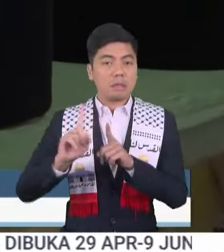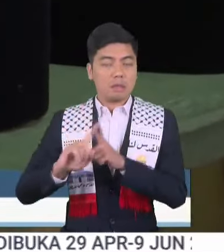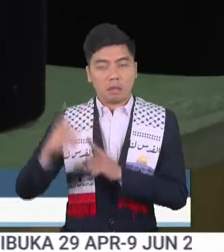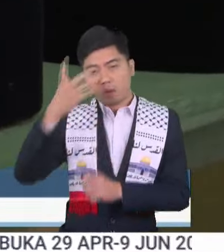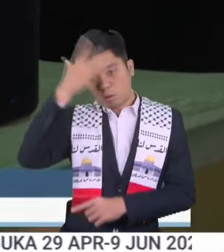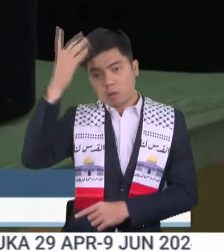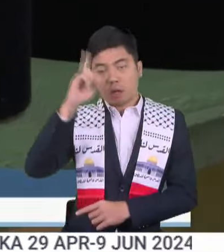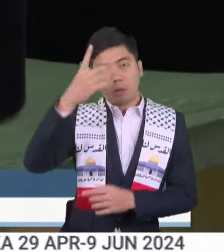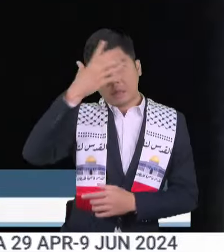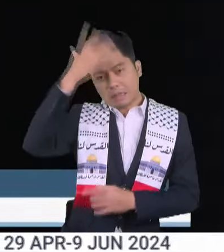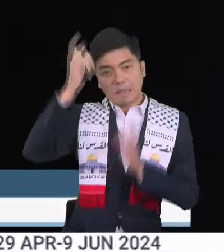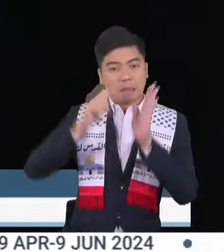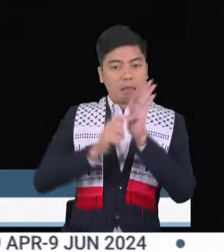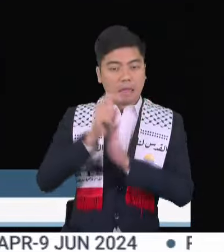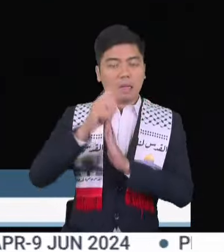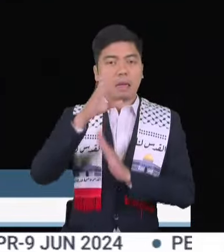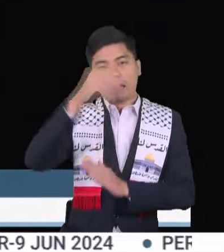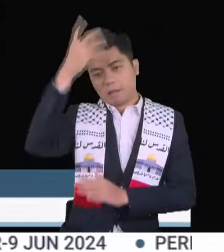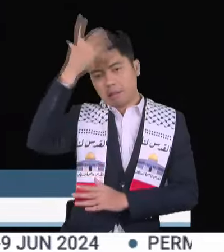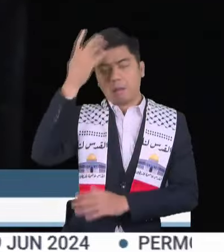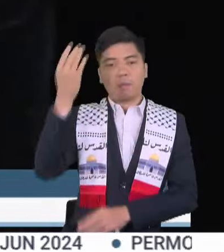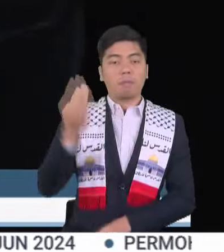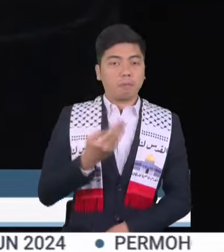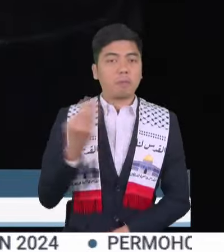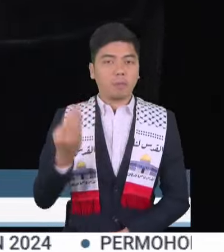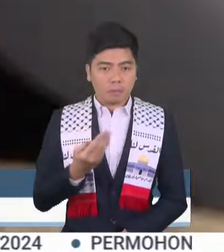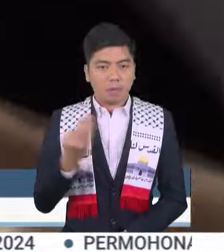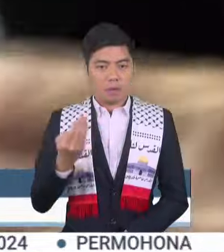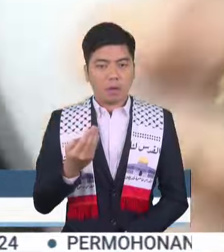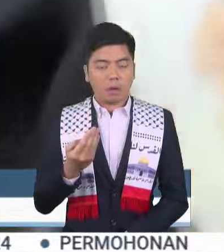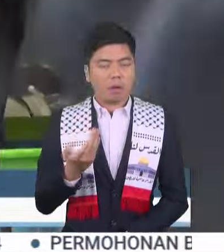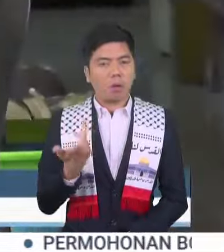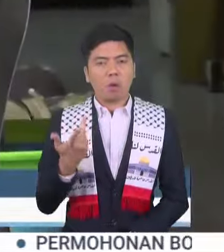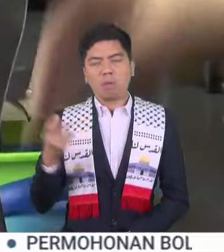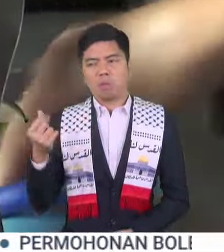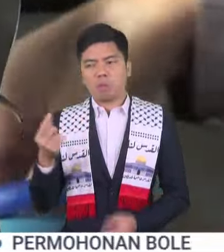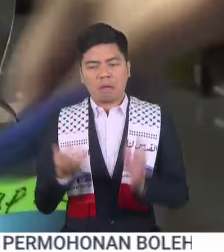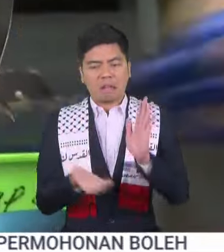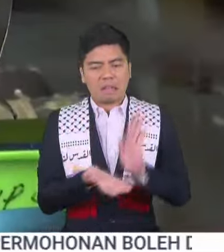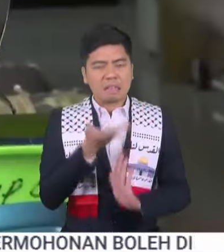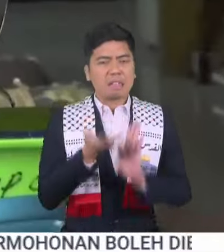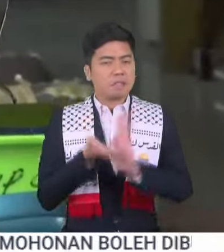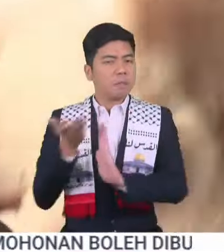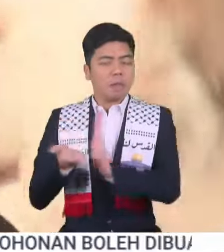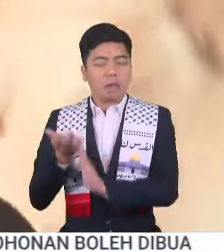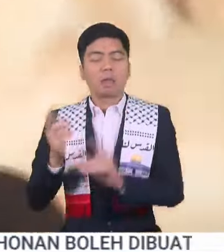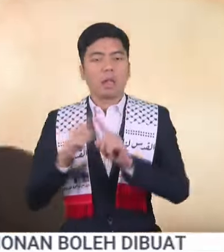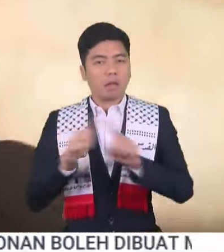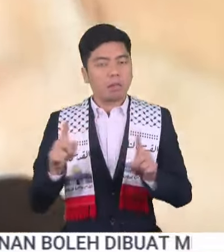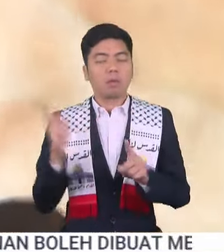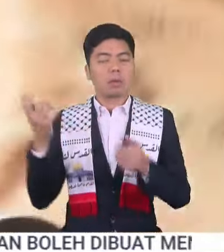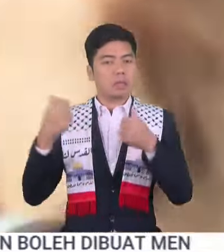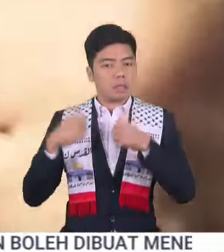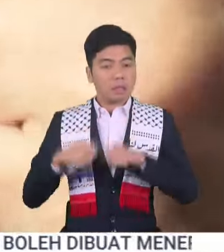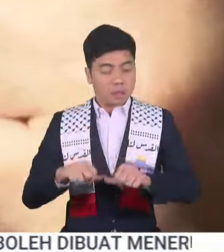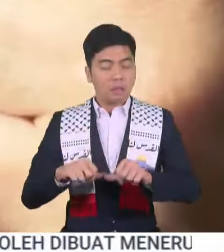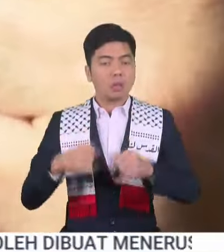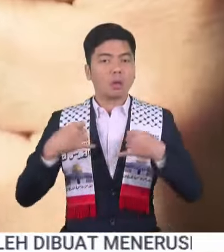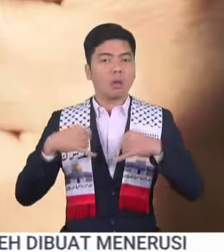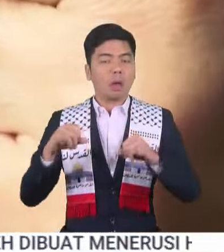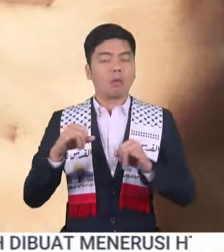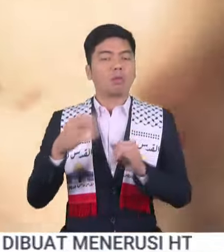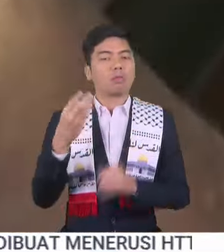tinggi dan songkok rata. Walaupun berdepan dengan kenaikan harga bahan mentah, Namun beliau masih mengekalkan harga